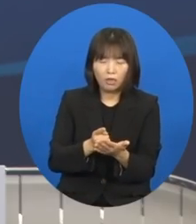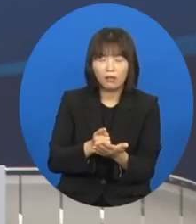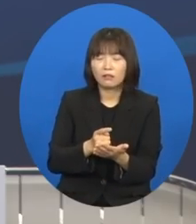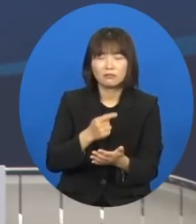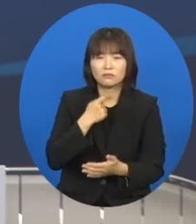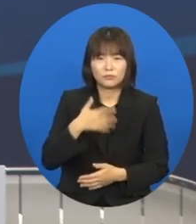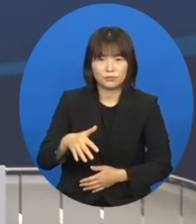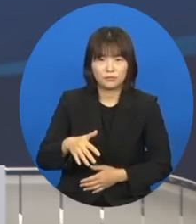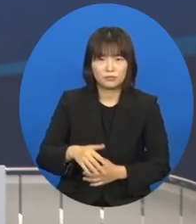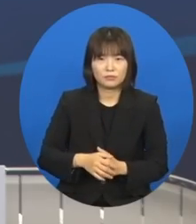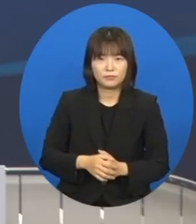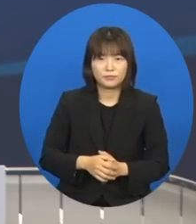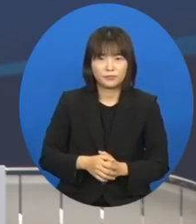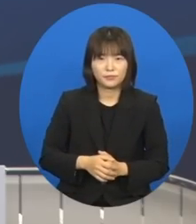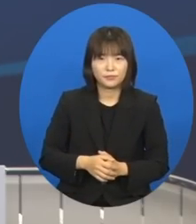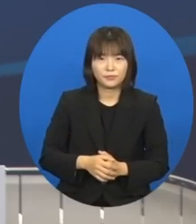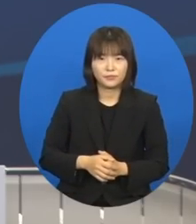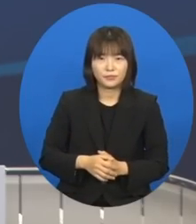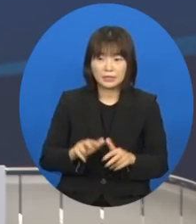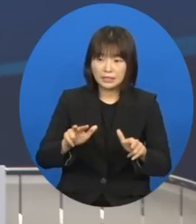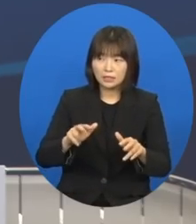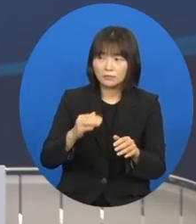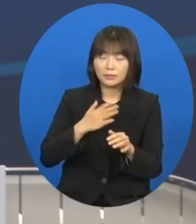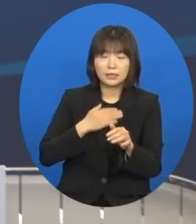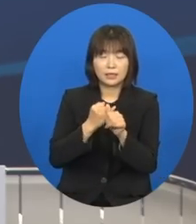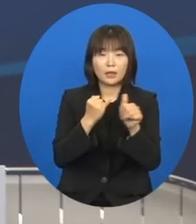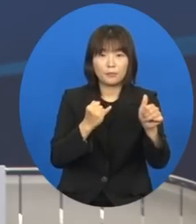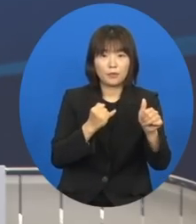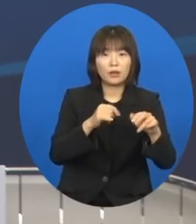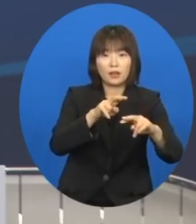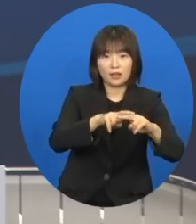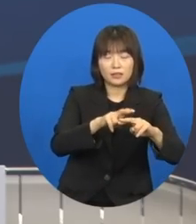여기에 어딘가에 지금 저희 남편이 앉아 계실 겁니다.